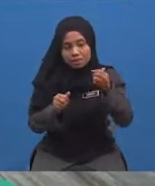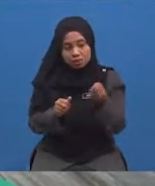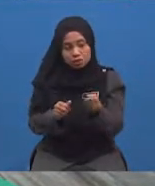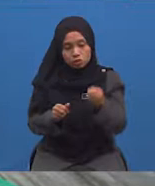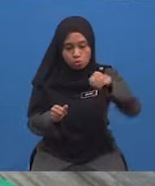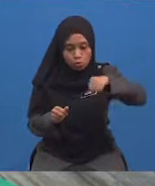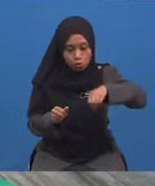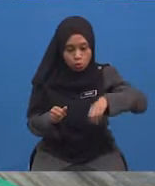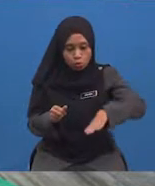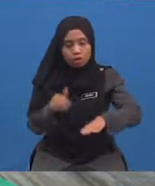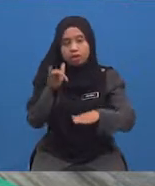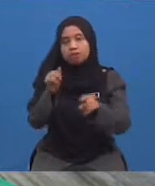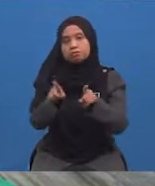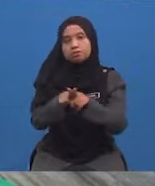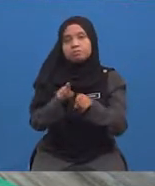sama.